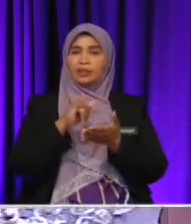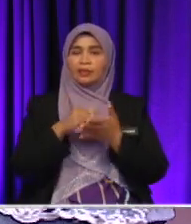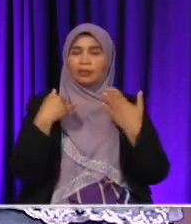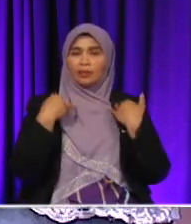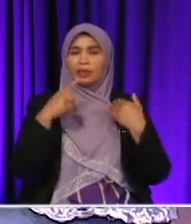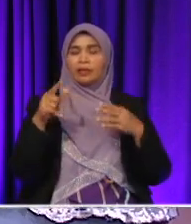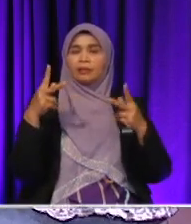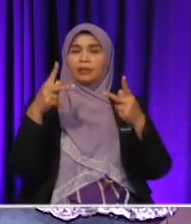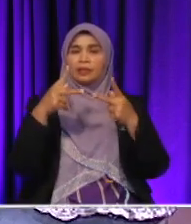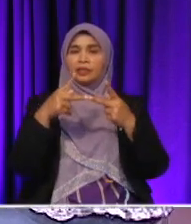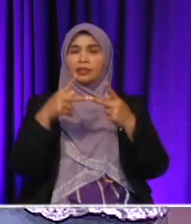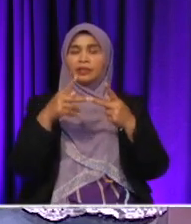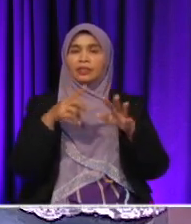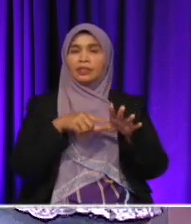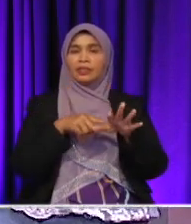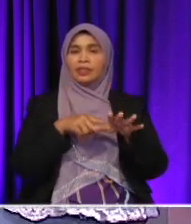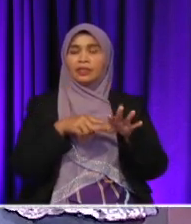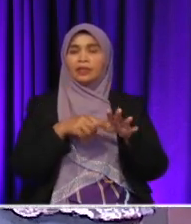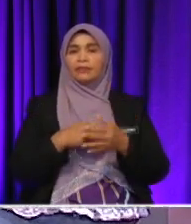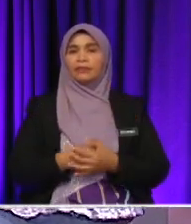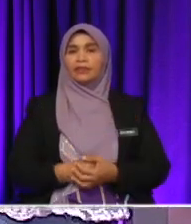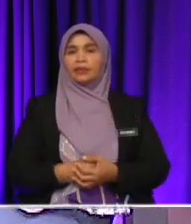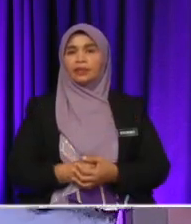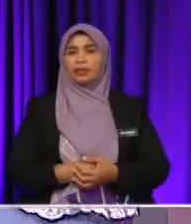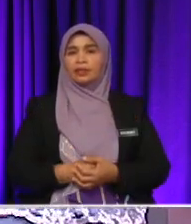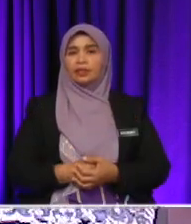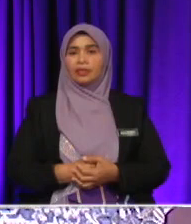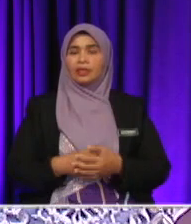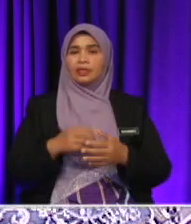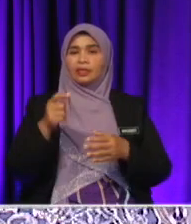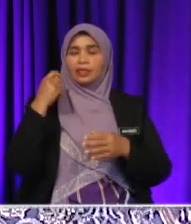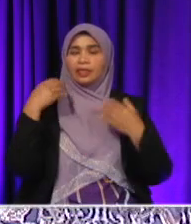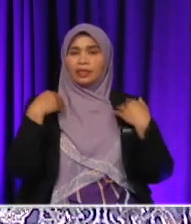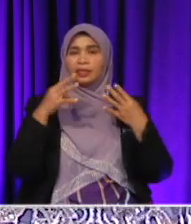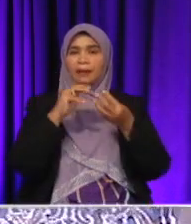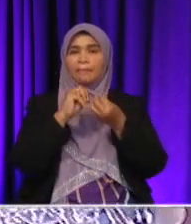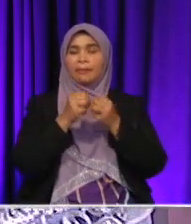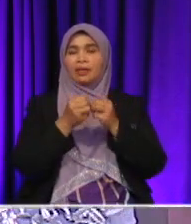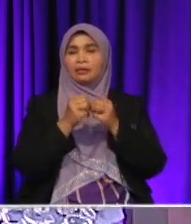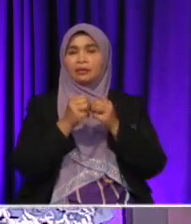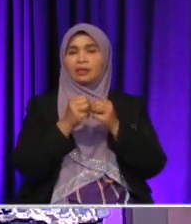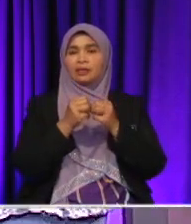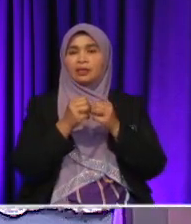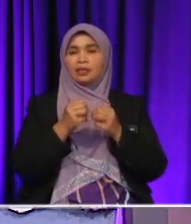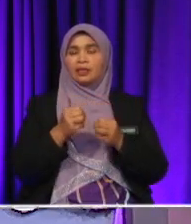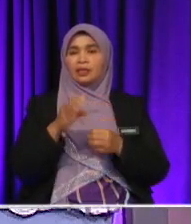penyesuaian daun ifant tadi kan dia ada banyak masalah dia oke